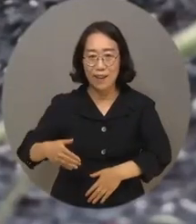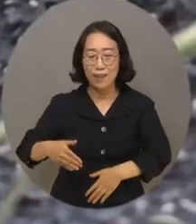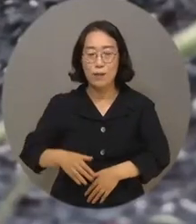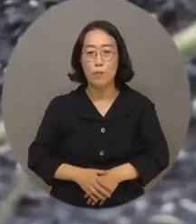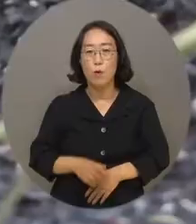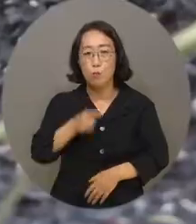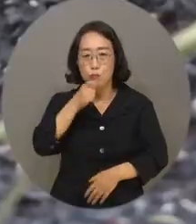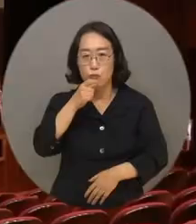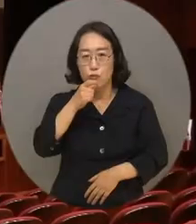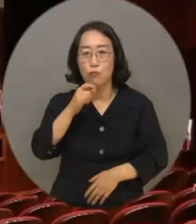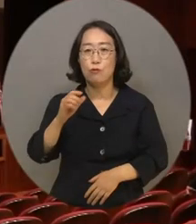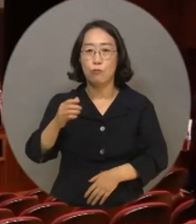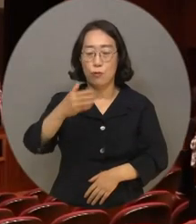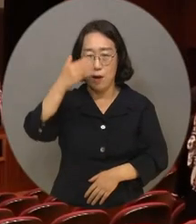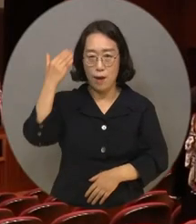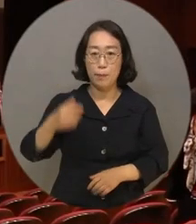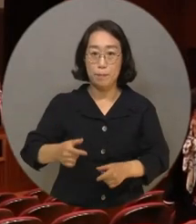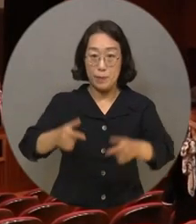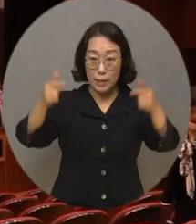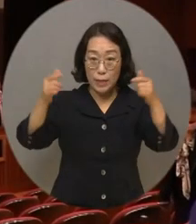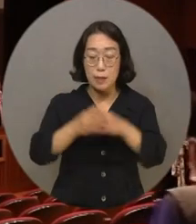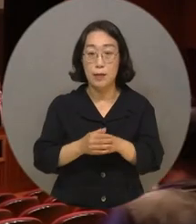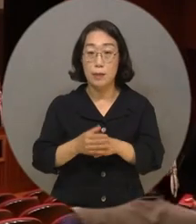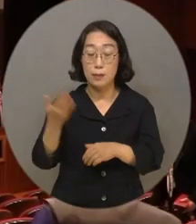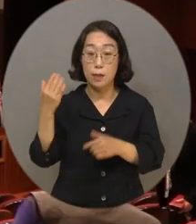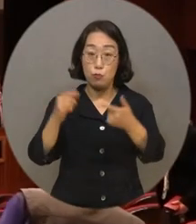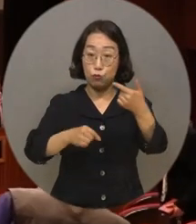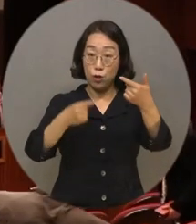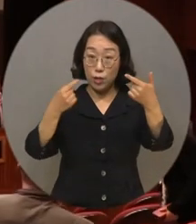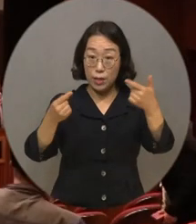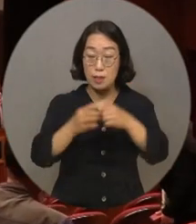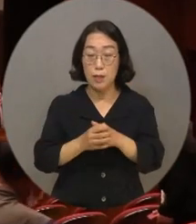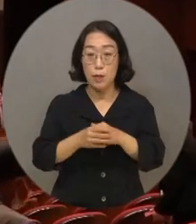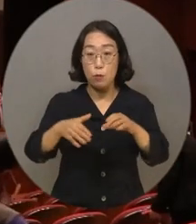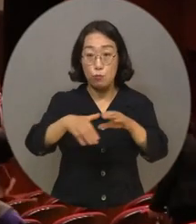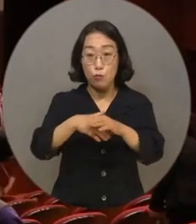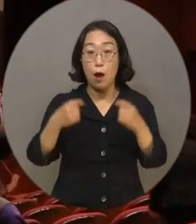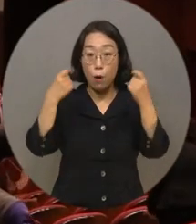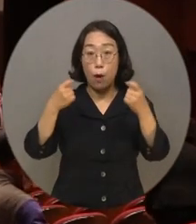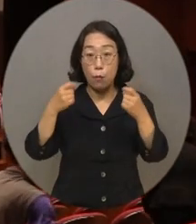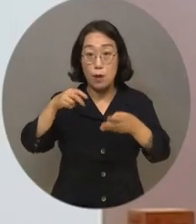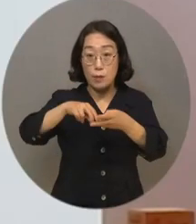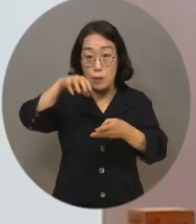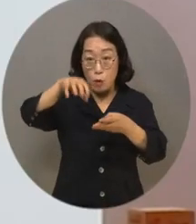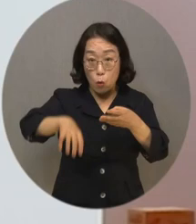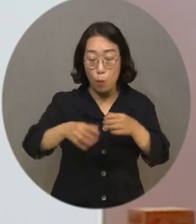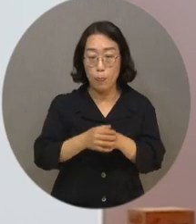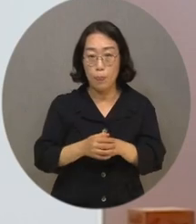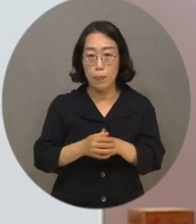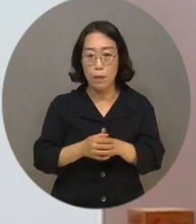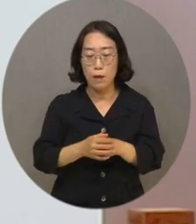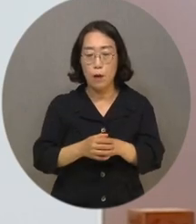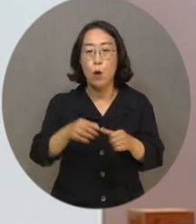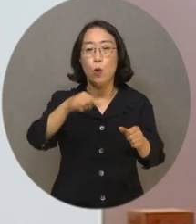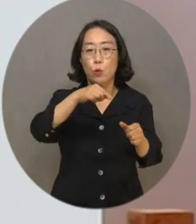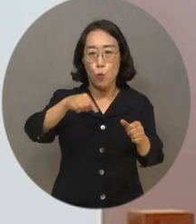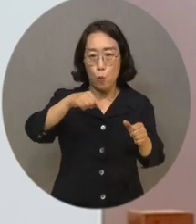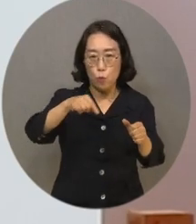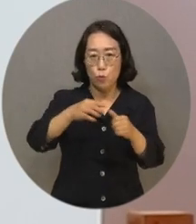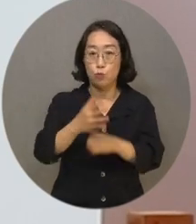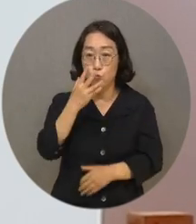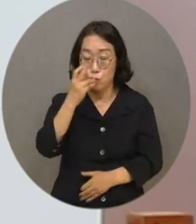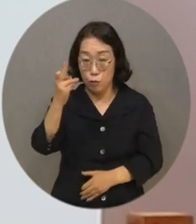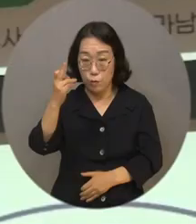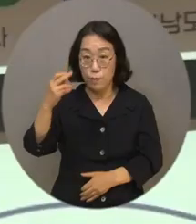있습니다. 한편 지난 1일 순천문화건강센터 다목적홀에서 소비자교육중앙회 순천시